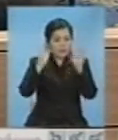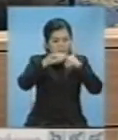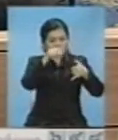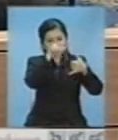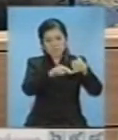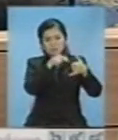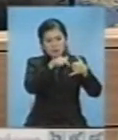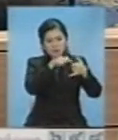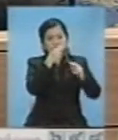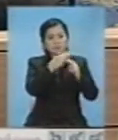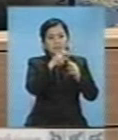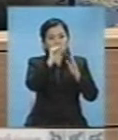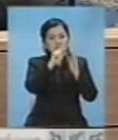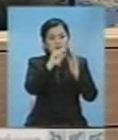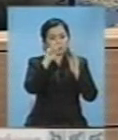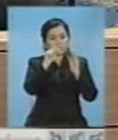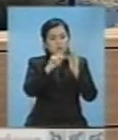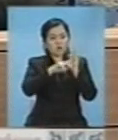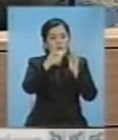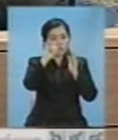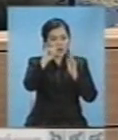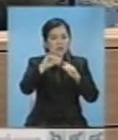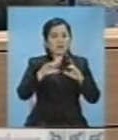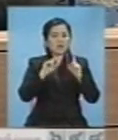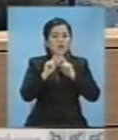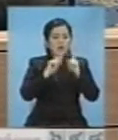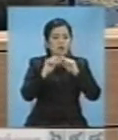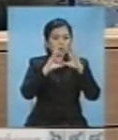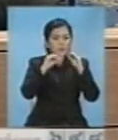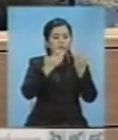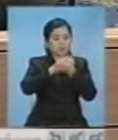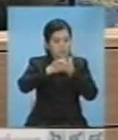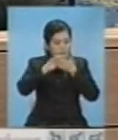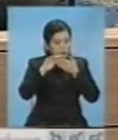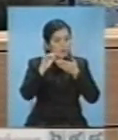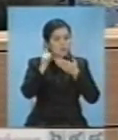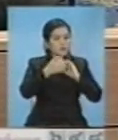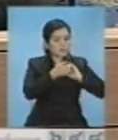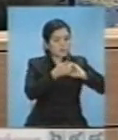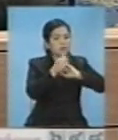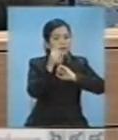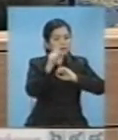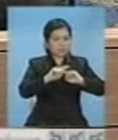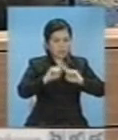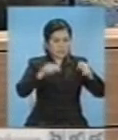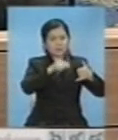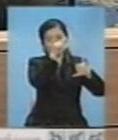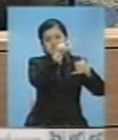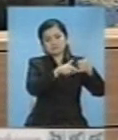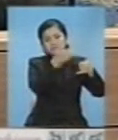คนนี้ครับบอกว่าการประชุมครั้งนี้จะเป็นการประชุมอย่างสมานฉันท์อย่างเรียบร้อยแต่ว่าพฤติกรรมของท่าน